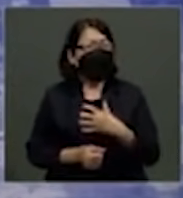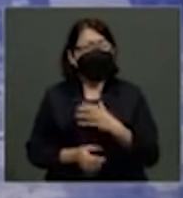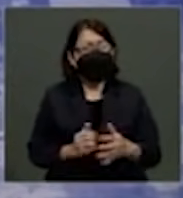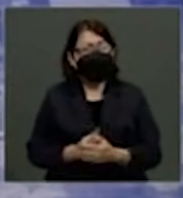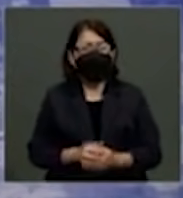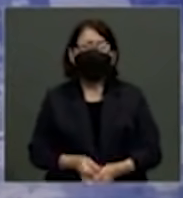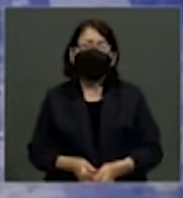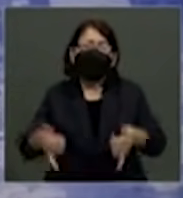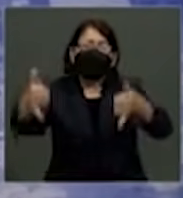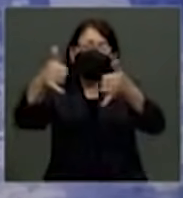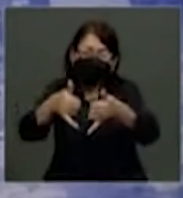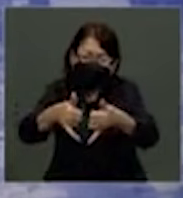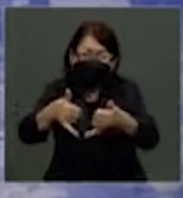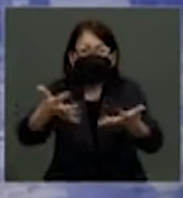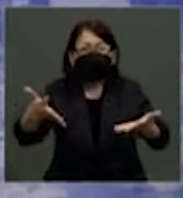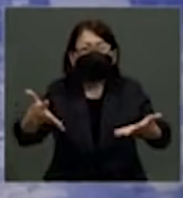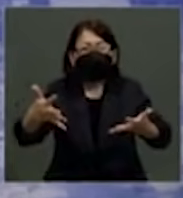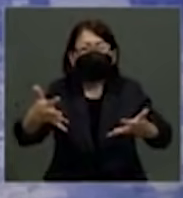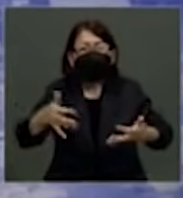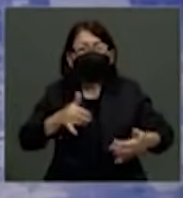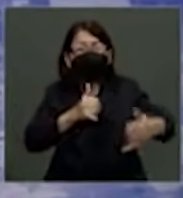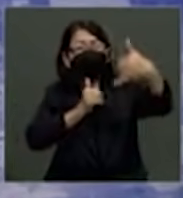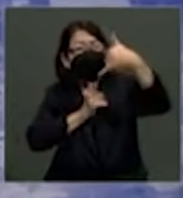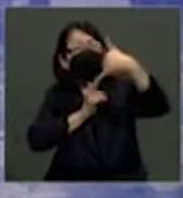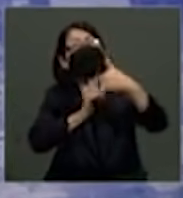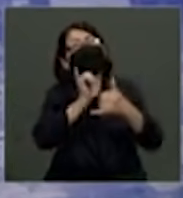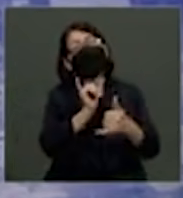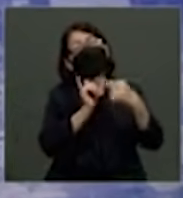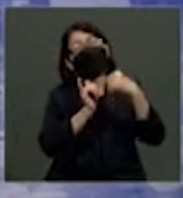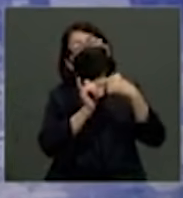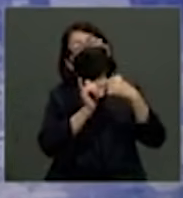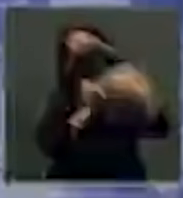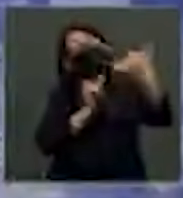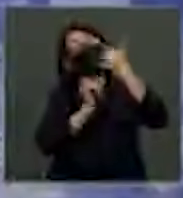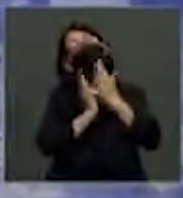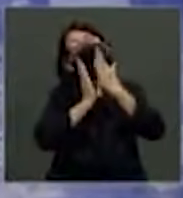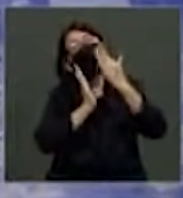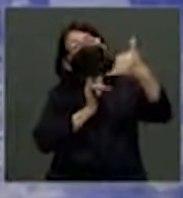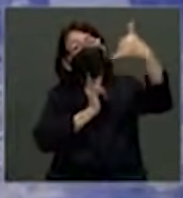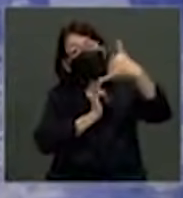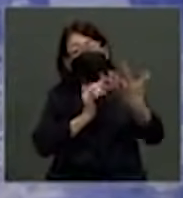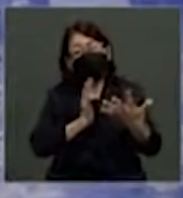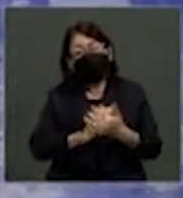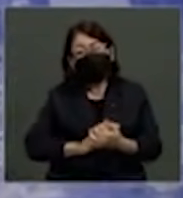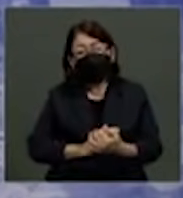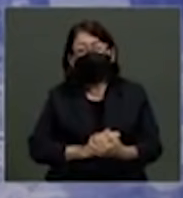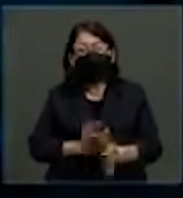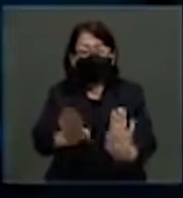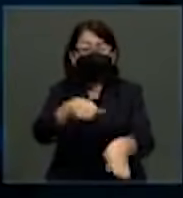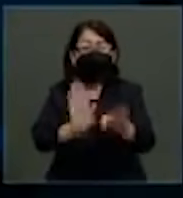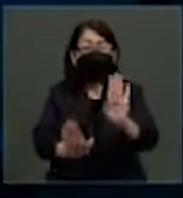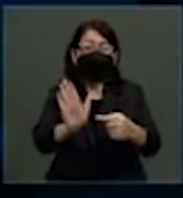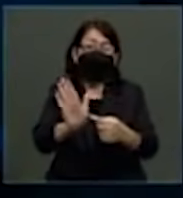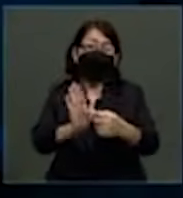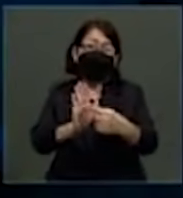ริมความงามหรือเปล่าคะ ครับก็เพื่อลดการสัมผัสลดความเสี่ยงในการที่จะสัมผัสหรือใกล้ชิดกันใบหน้านี่ก็อย่